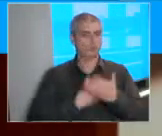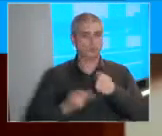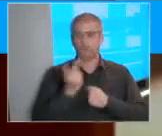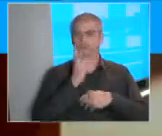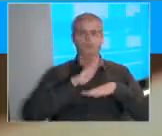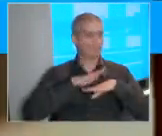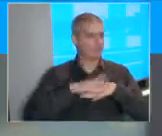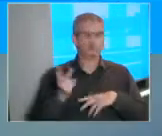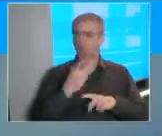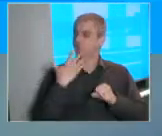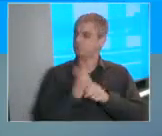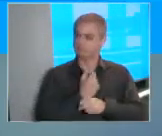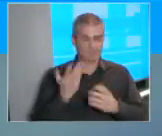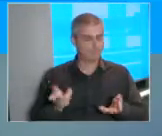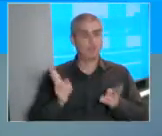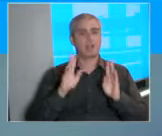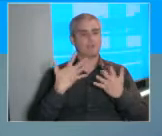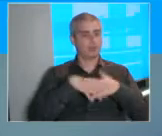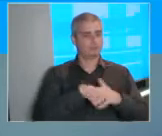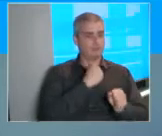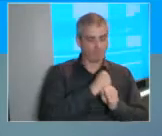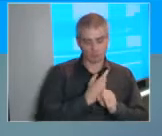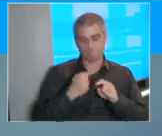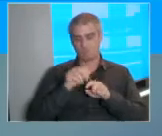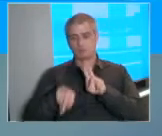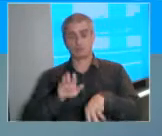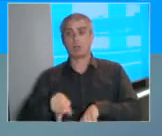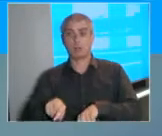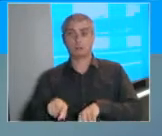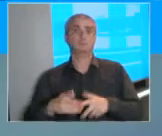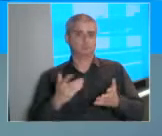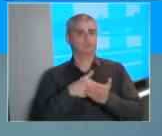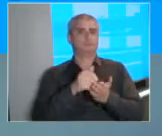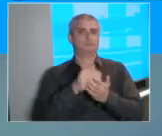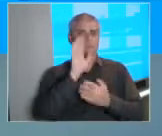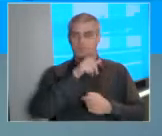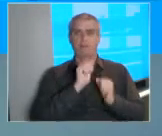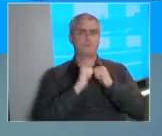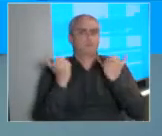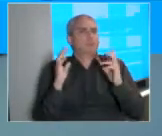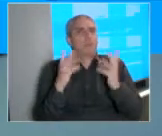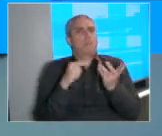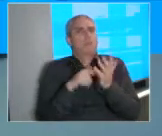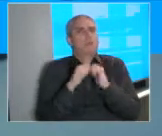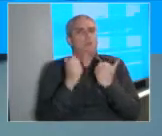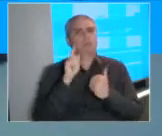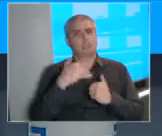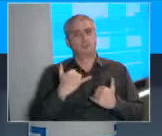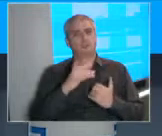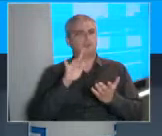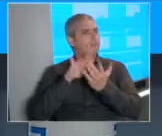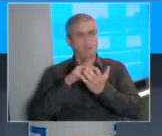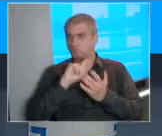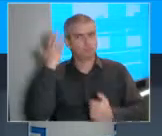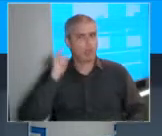לשניהם יש קריירות, שניהם מצליחים גם לשלב בין קריירה לבין גידול הילדים, אז שימשיכו גם אם הם מתגרשים. למה? בגלל שהם מתגרשים צריכים ללכת עכשיו למקום